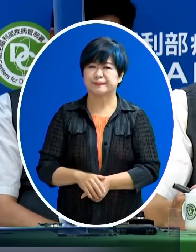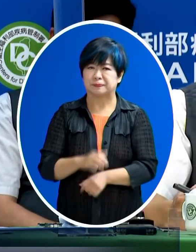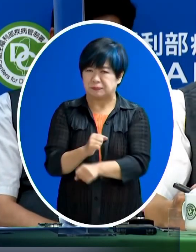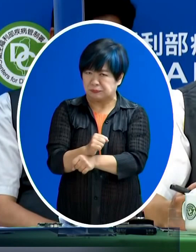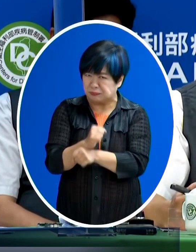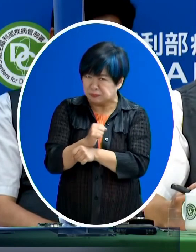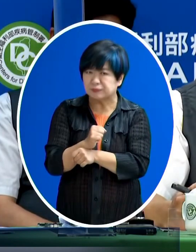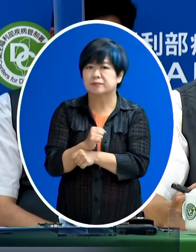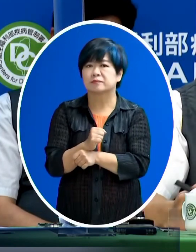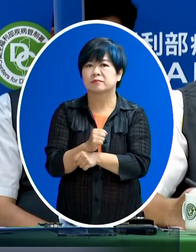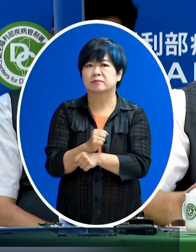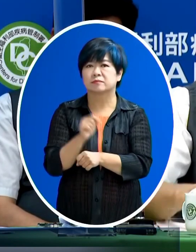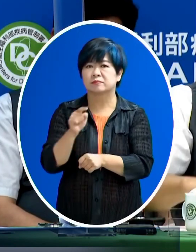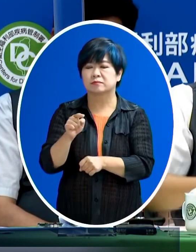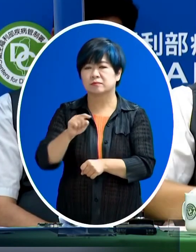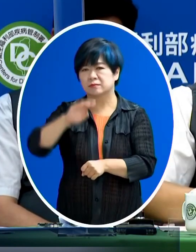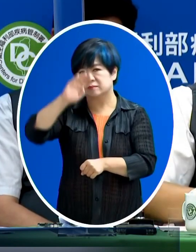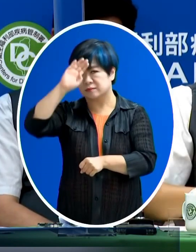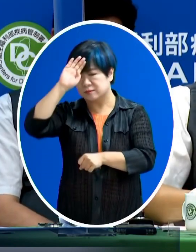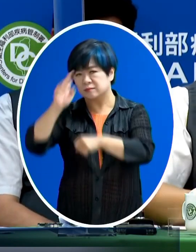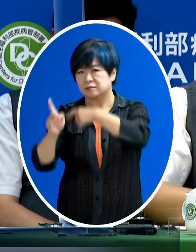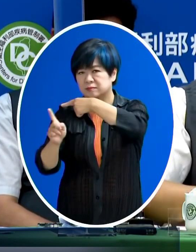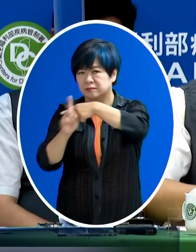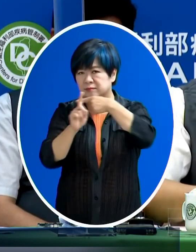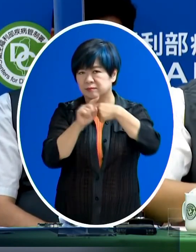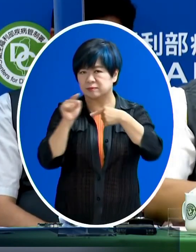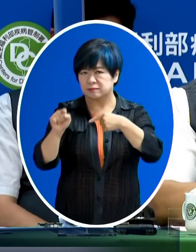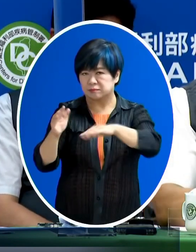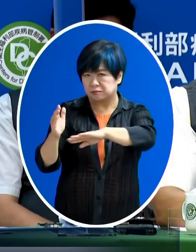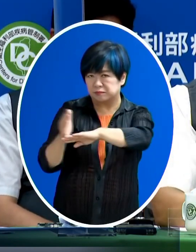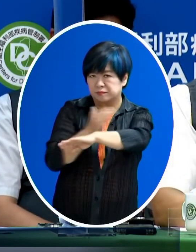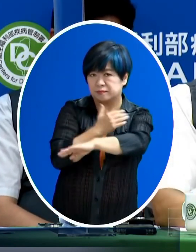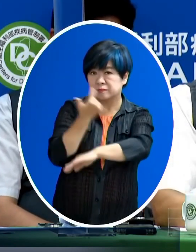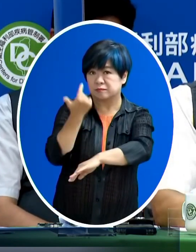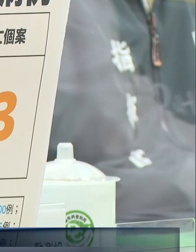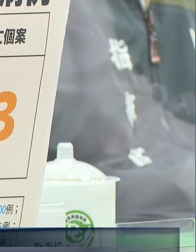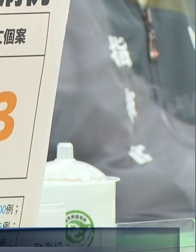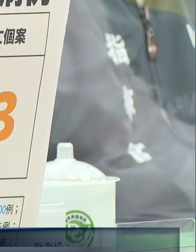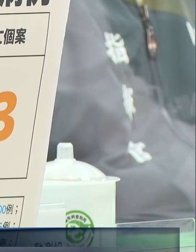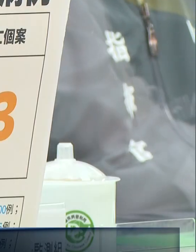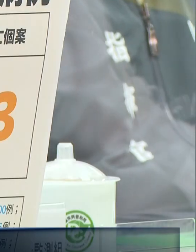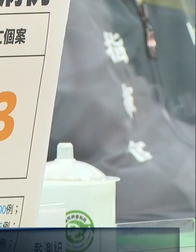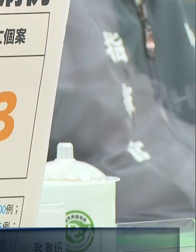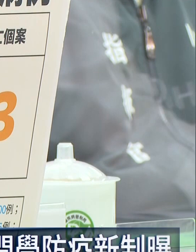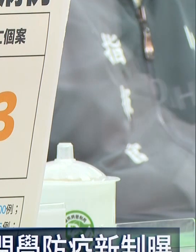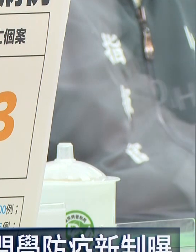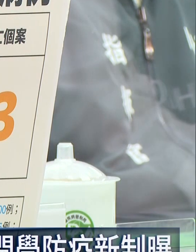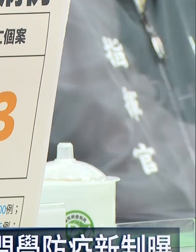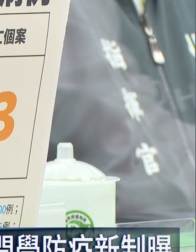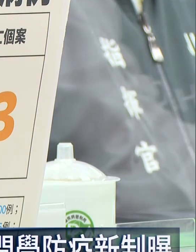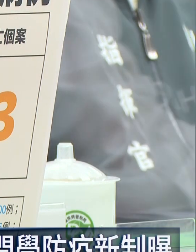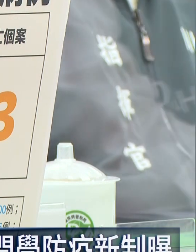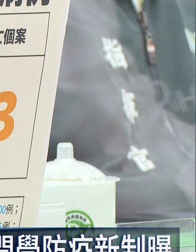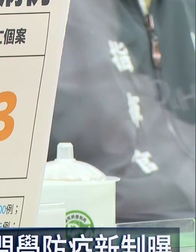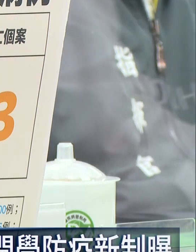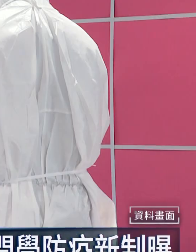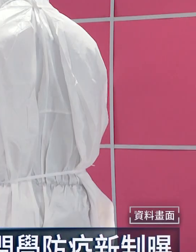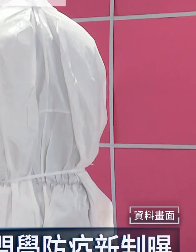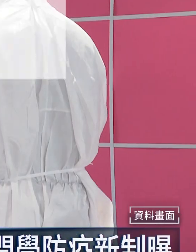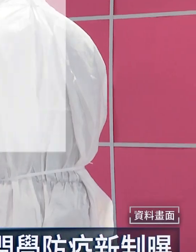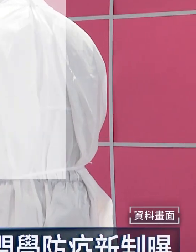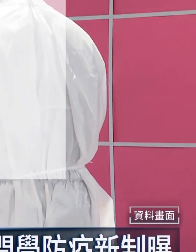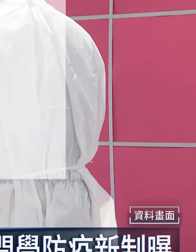警惕就是说，这个疫情可能从这边开始。会渐渐的往上了。 新变异株定序境外加本土新增近百